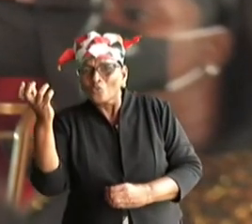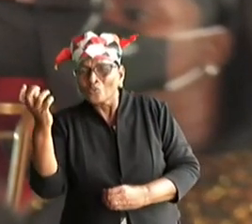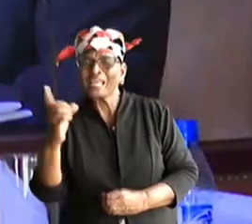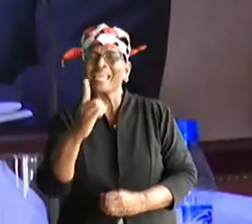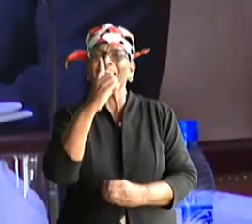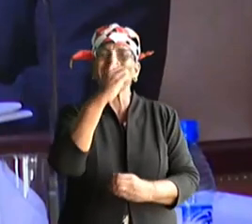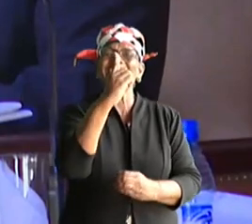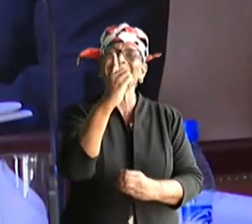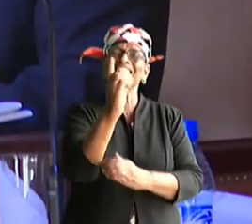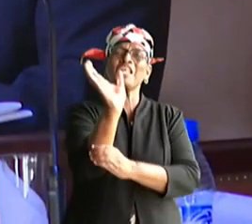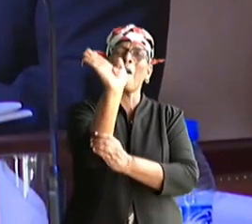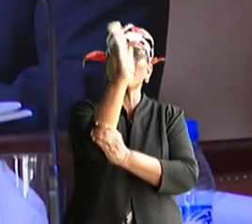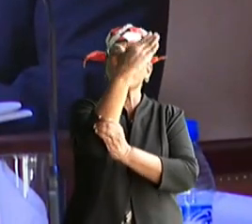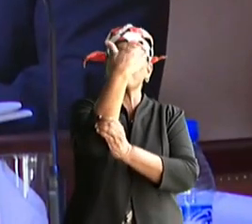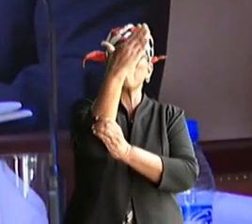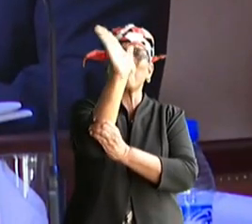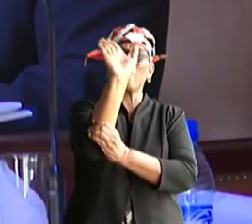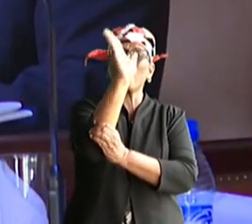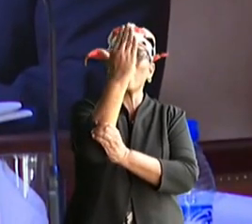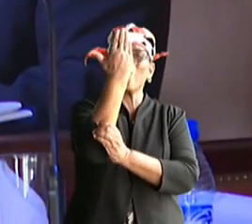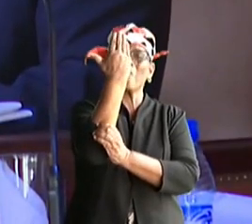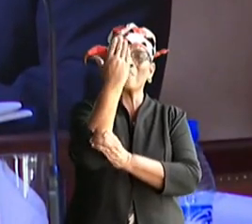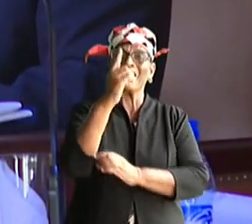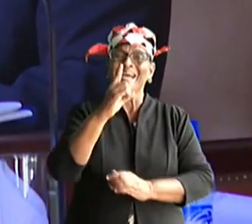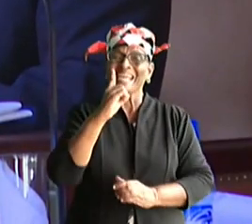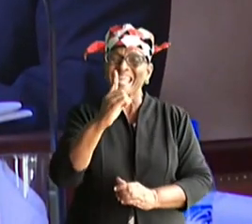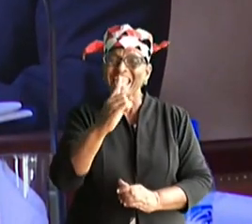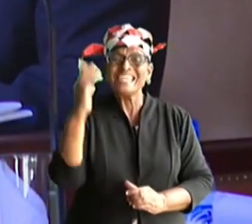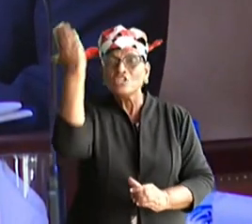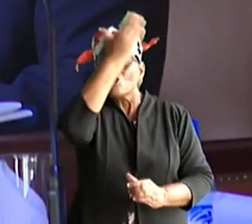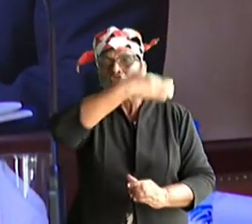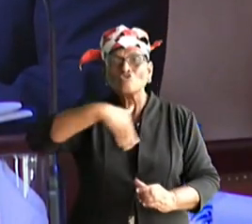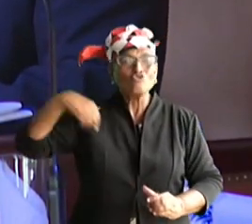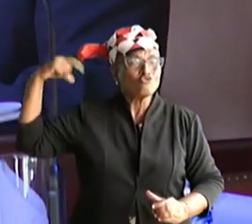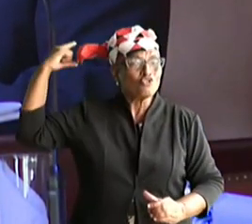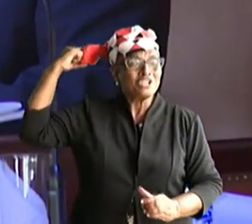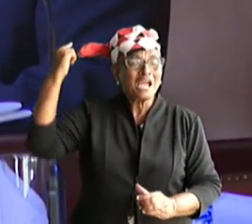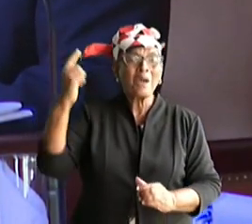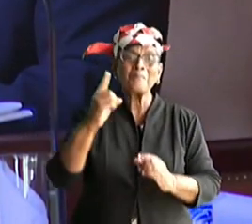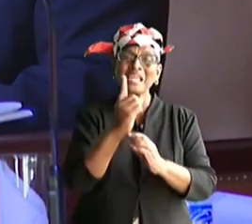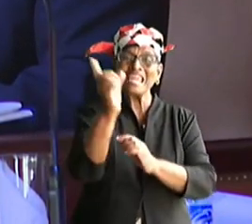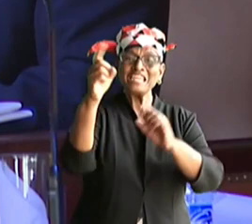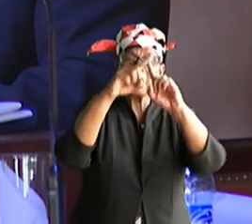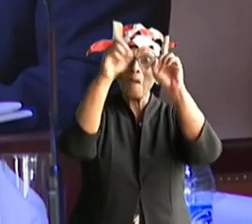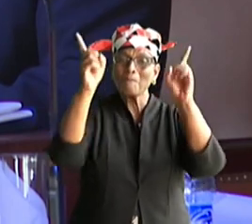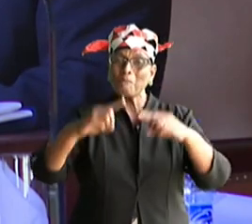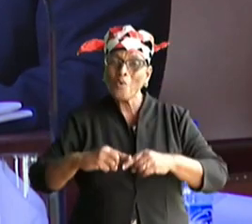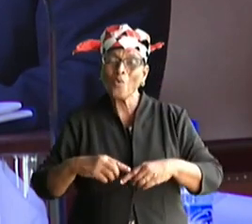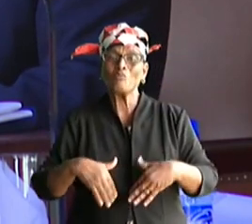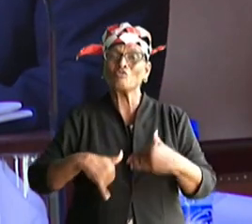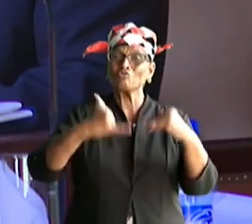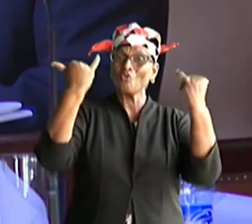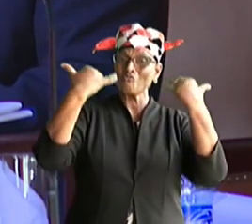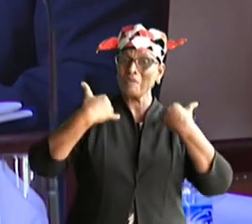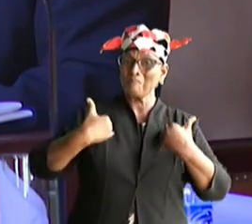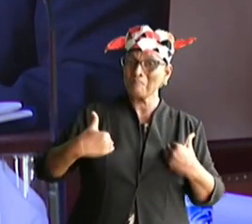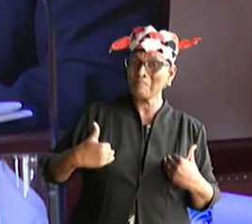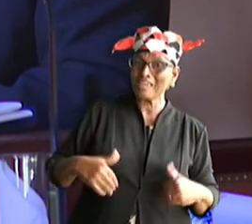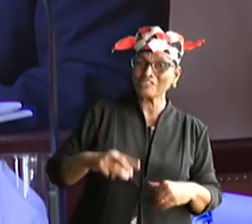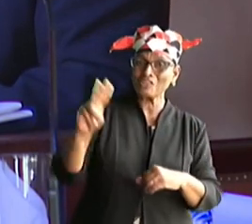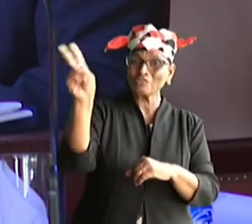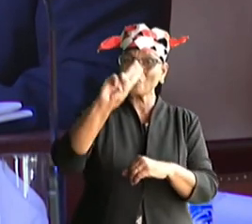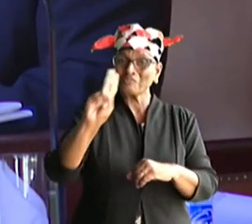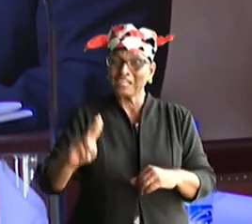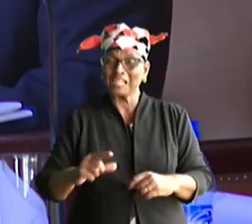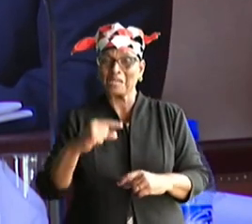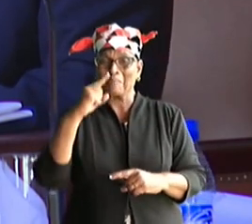Wambong. Wansranan, so many wiwiri, so many skin, so many tongo, maar we zijn